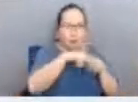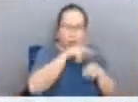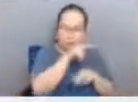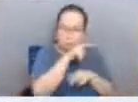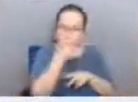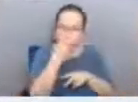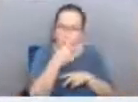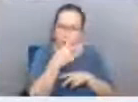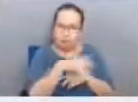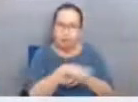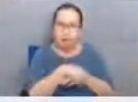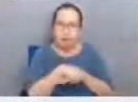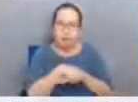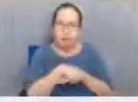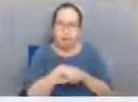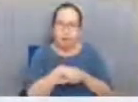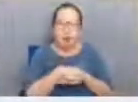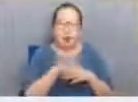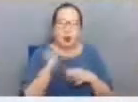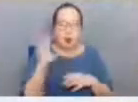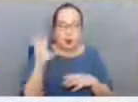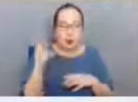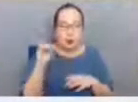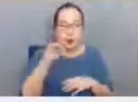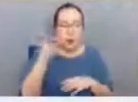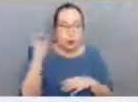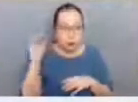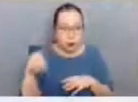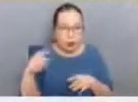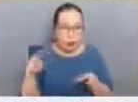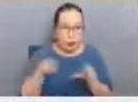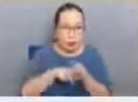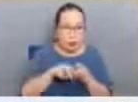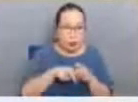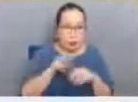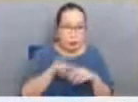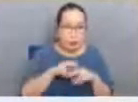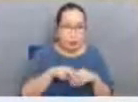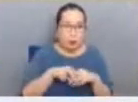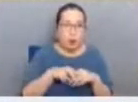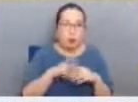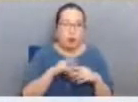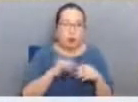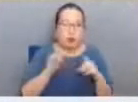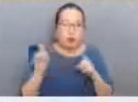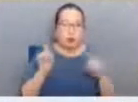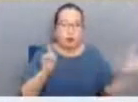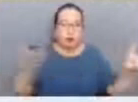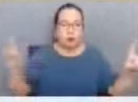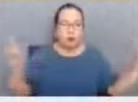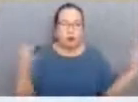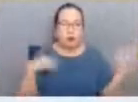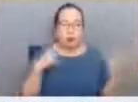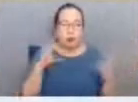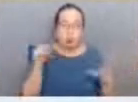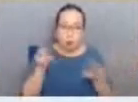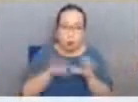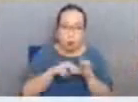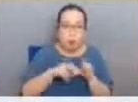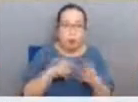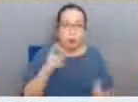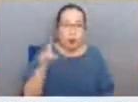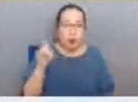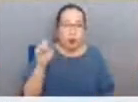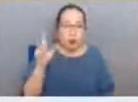Secretary Martin, update naman tayo sa COVID-19 cases dito sa Davao Region. As of October 1,